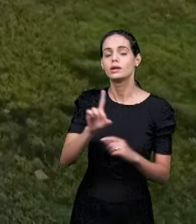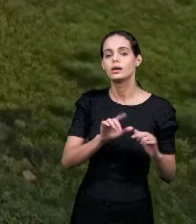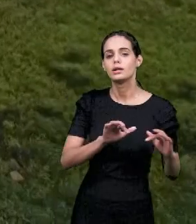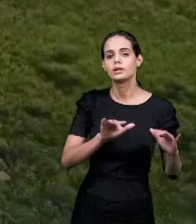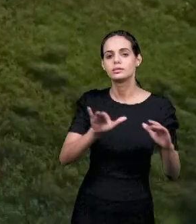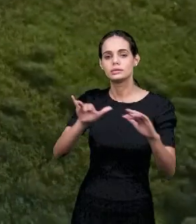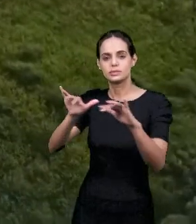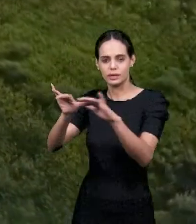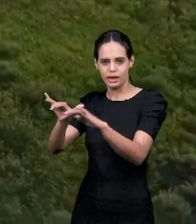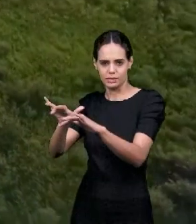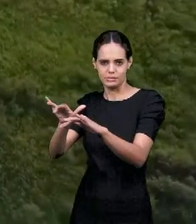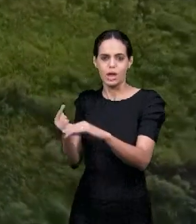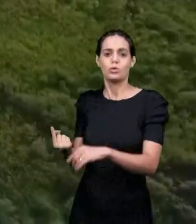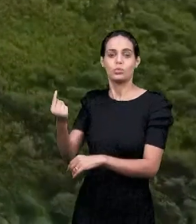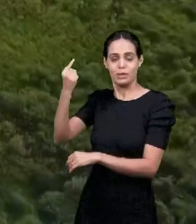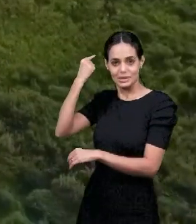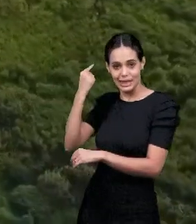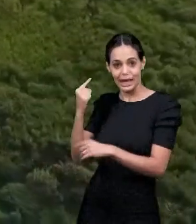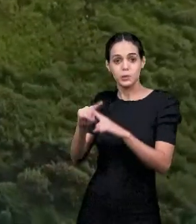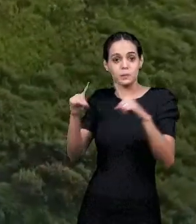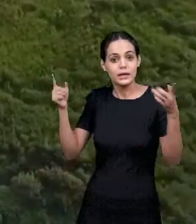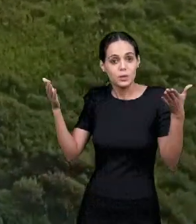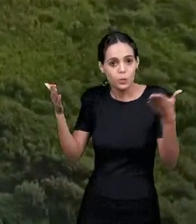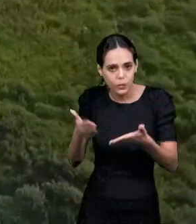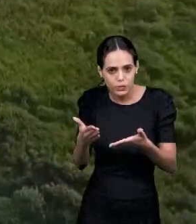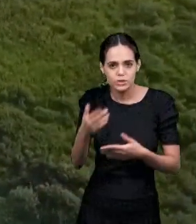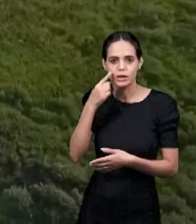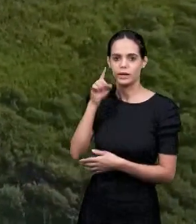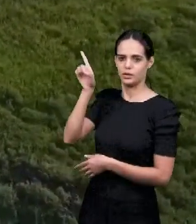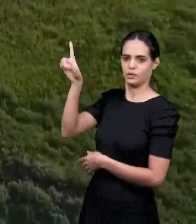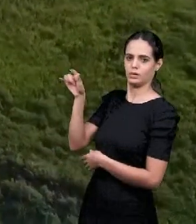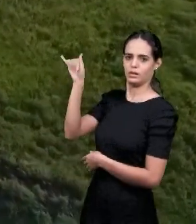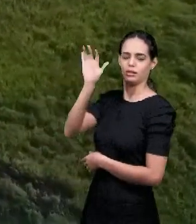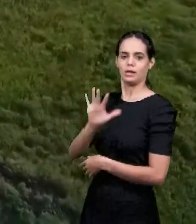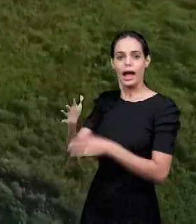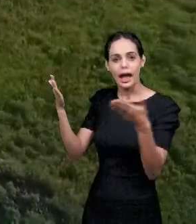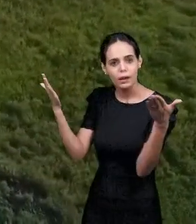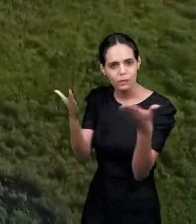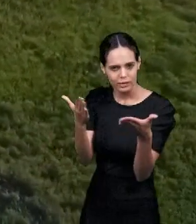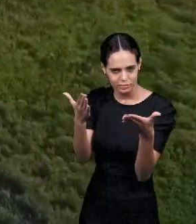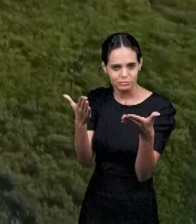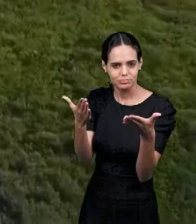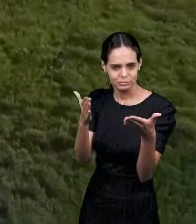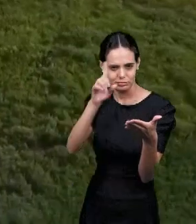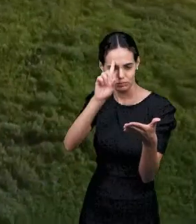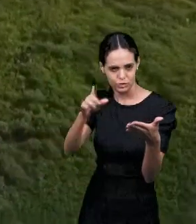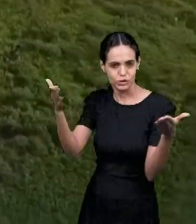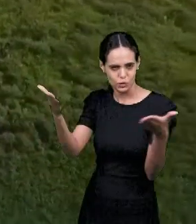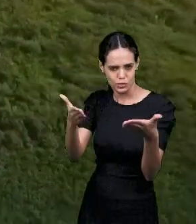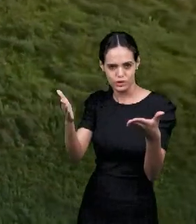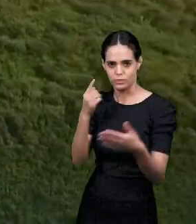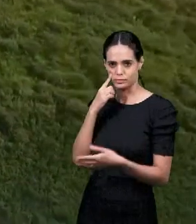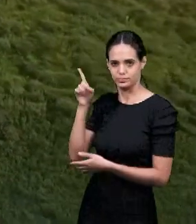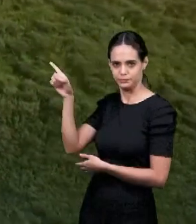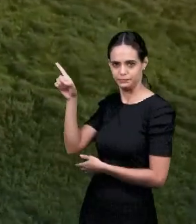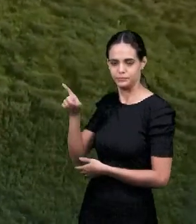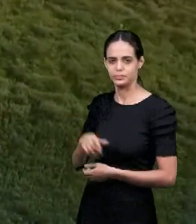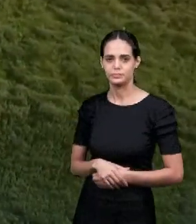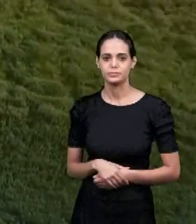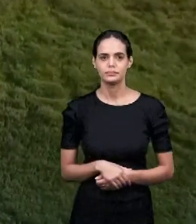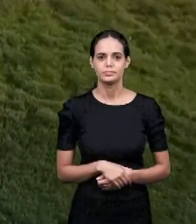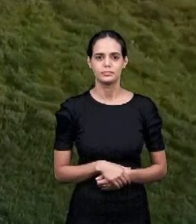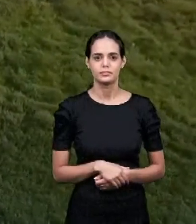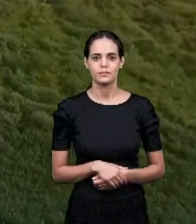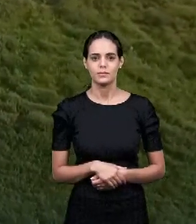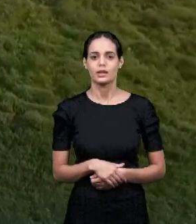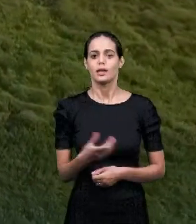chapitre 7 cidade que de ali Luc, o Senhor Jesus la habitou, foi ville où le fundada. Seigneur Jésus habitait, dans cette ville. Agora podemos ver as Nous ruínas pouvons ali voir de les